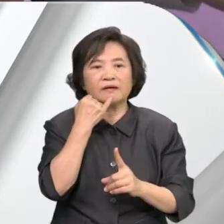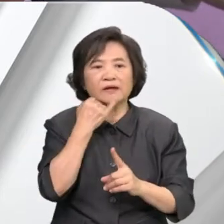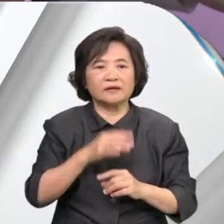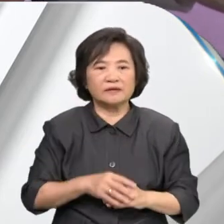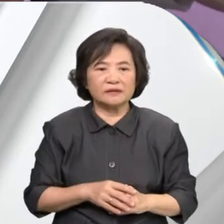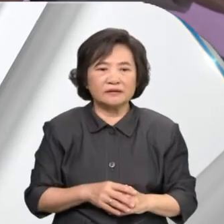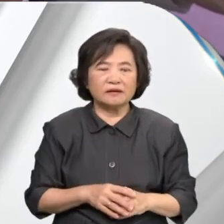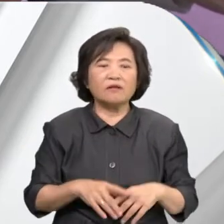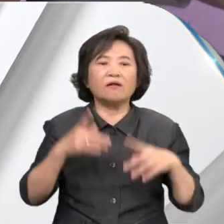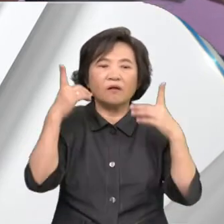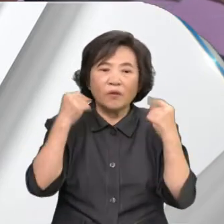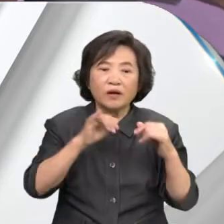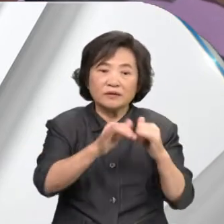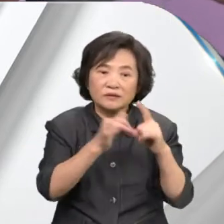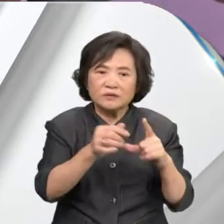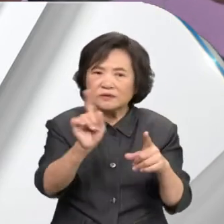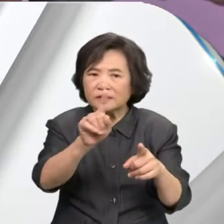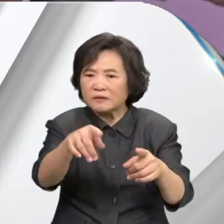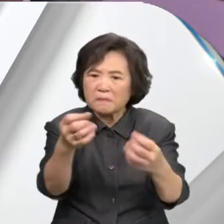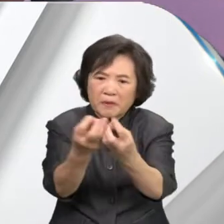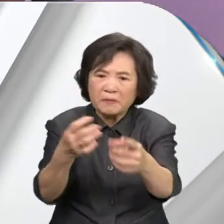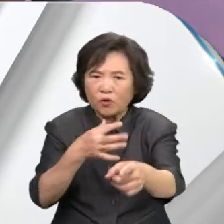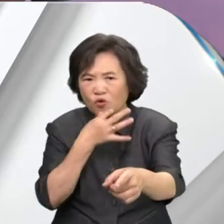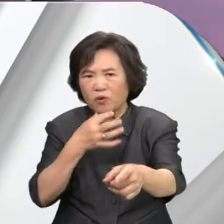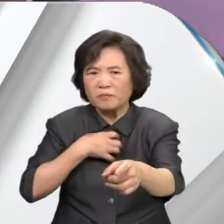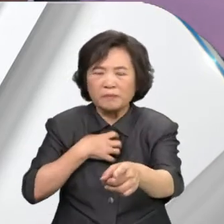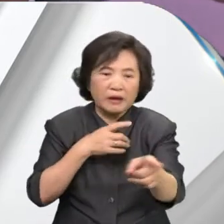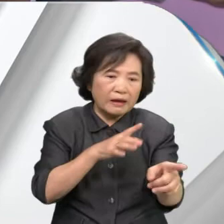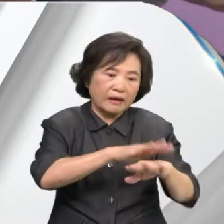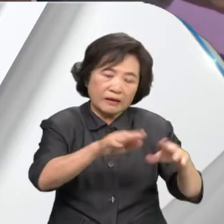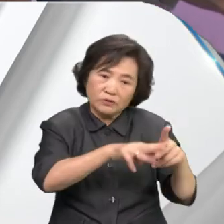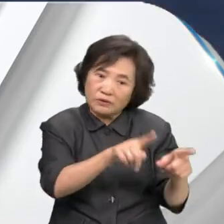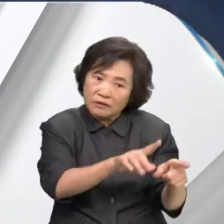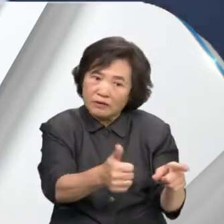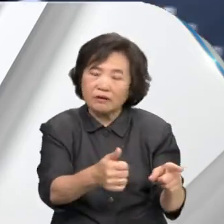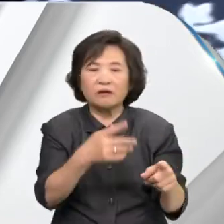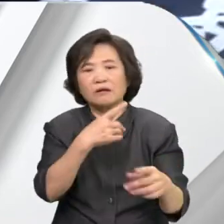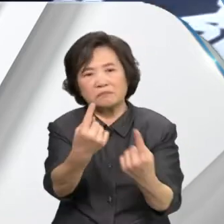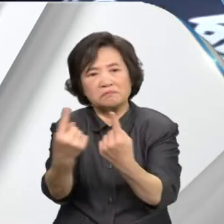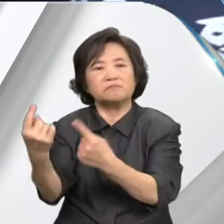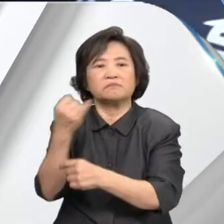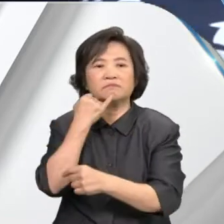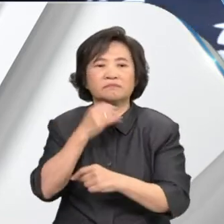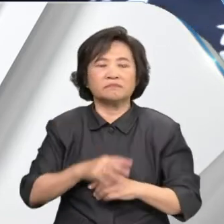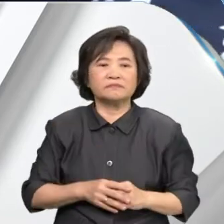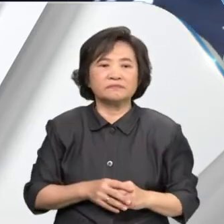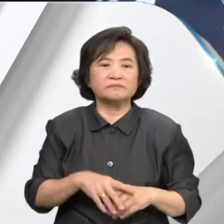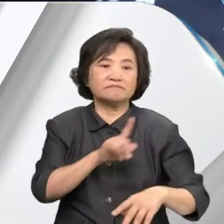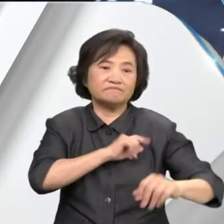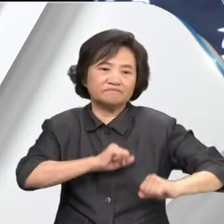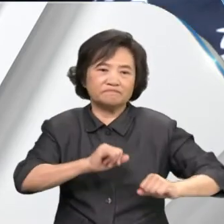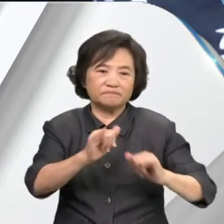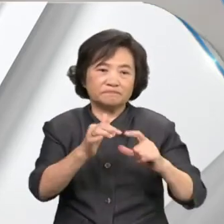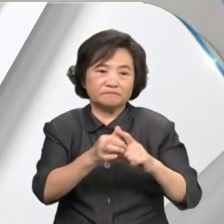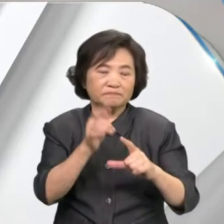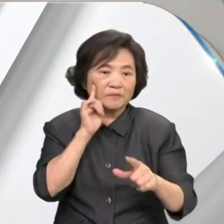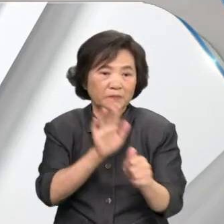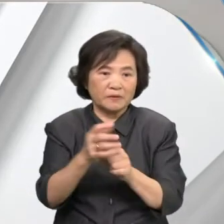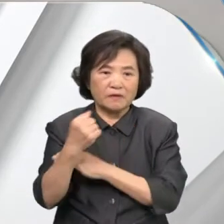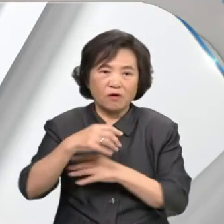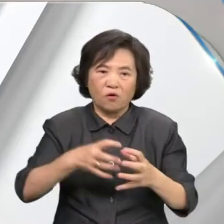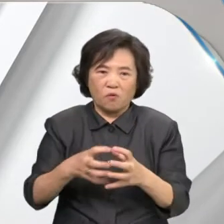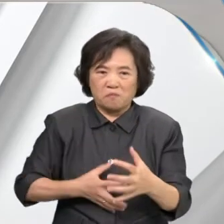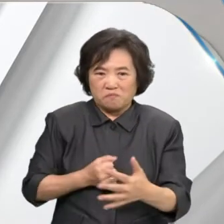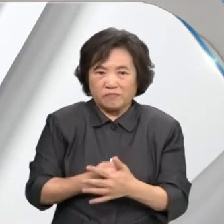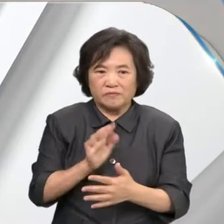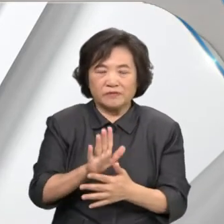知道说这个社区里面哪边是危险的，哪边是安全的。 透过自主防灾社区的推广，本社区卡团结，